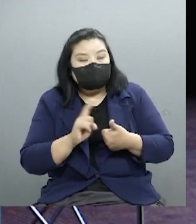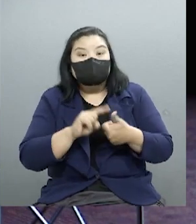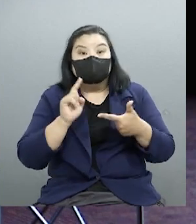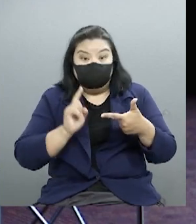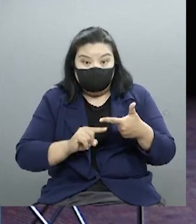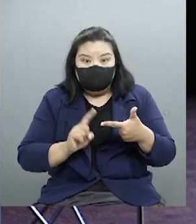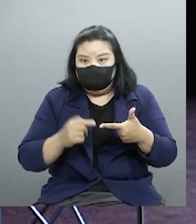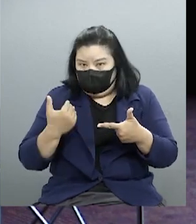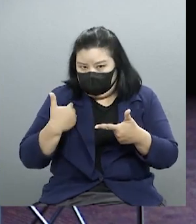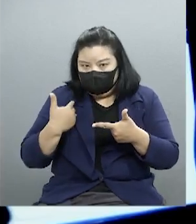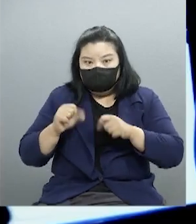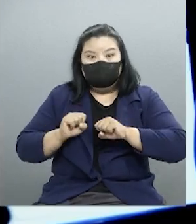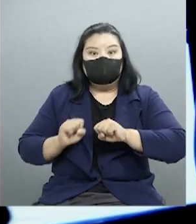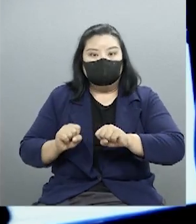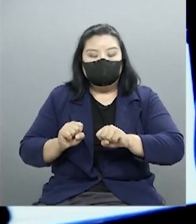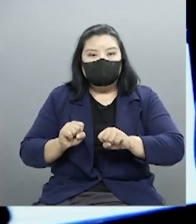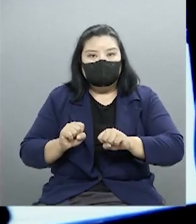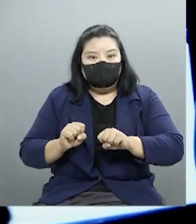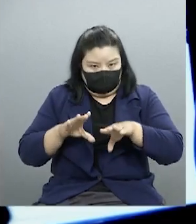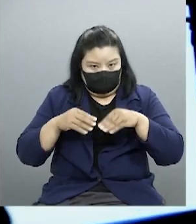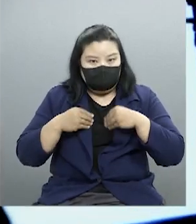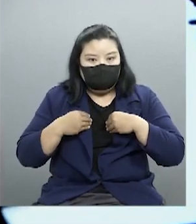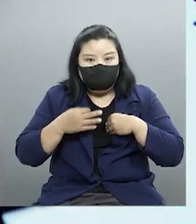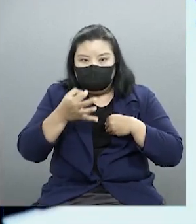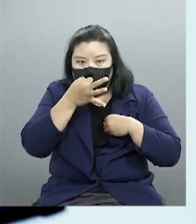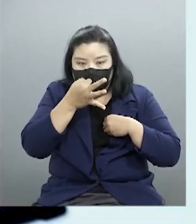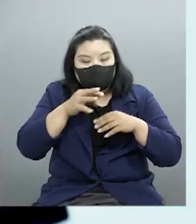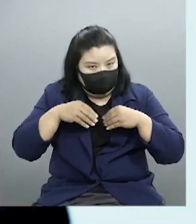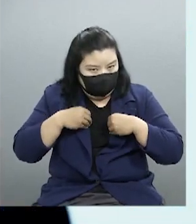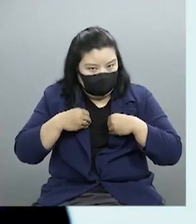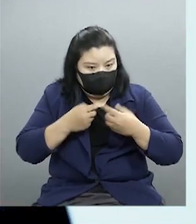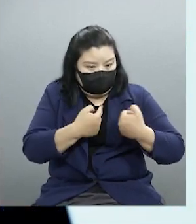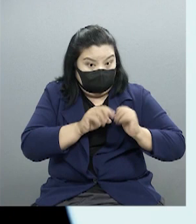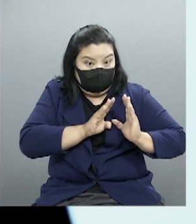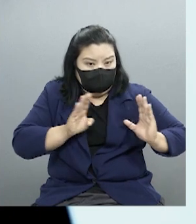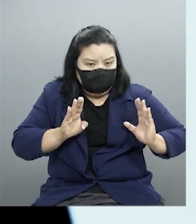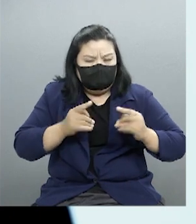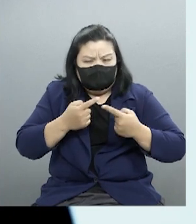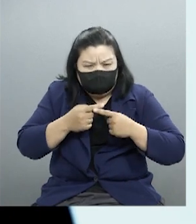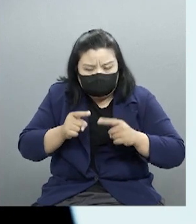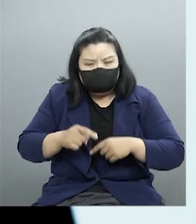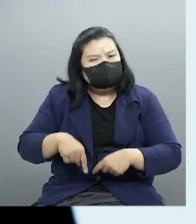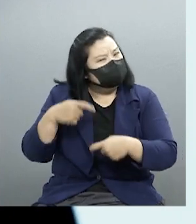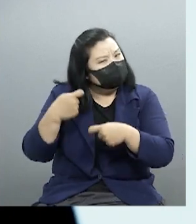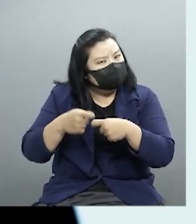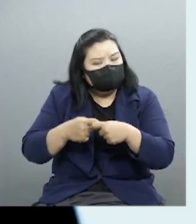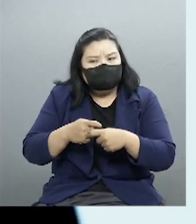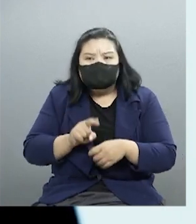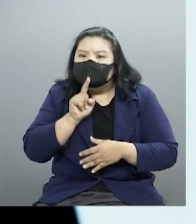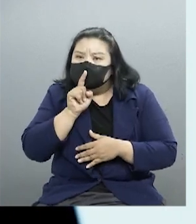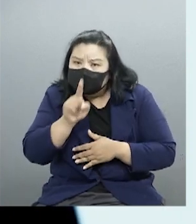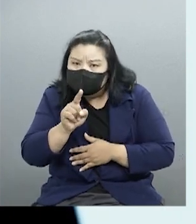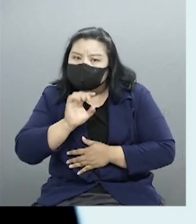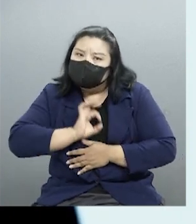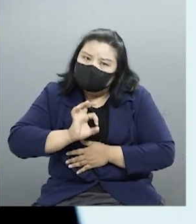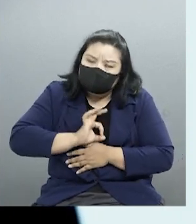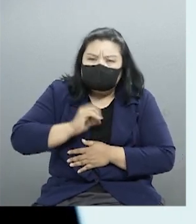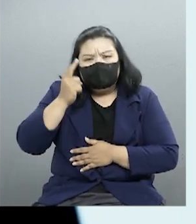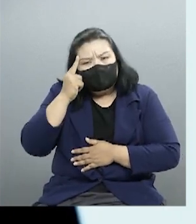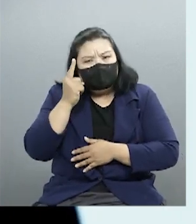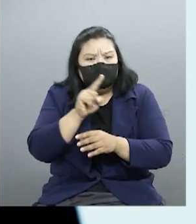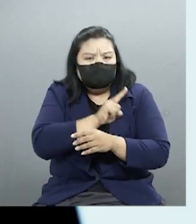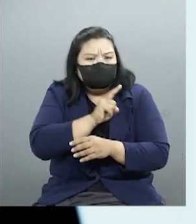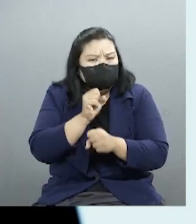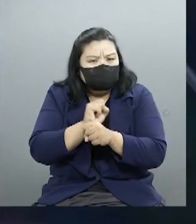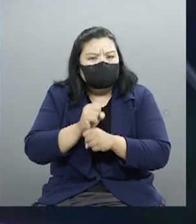ายก็ยังมีกลุ่มคนวัยรุ่นที่เขาโอเคละที่ทำอาชีพนี้ยอมคุยกับเรามันยากมากกว่าเราจะไปคุยกับเขาได้เข้าใจถึงบทบาทหน้